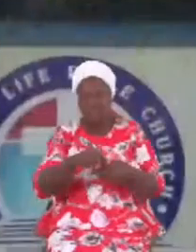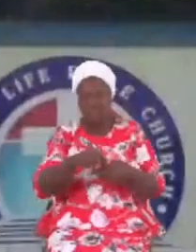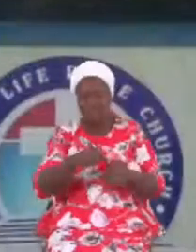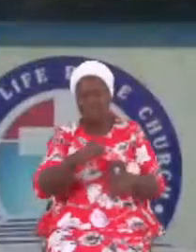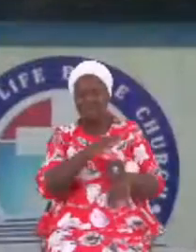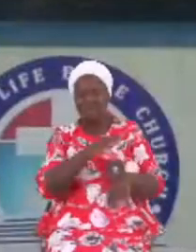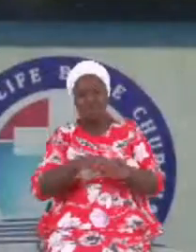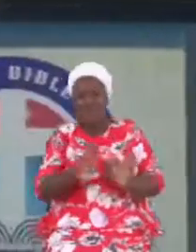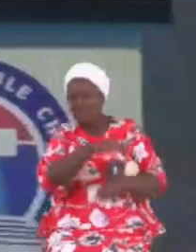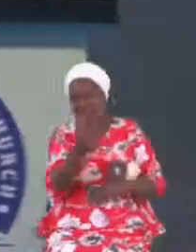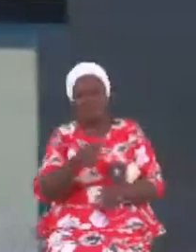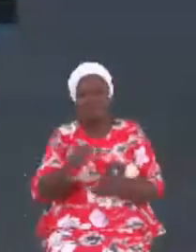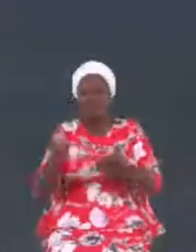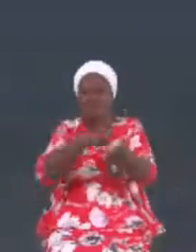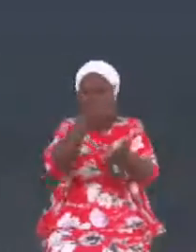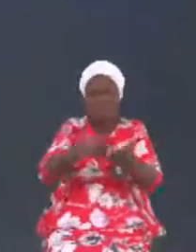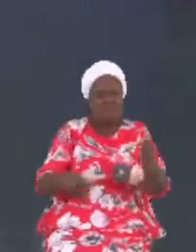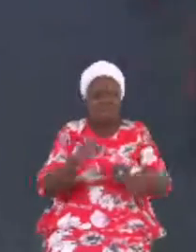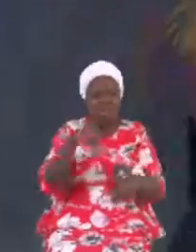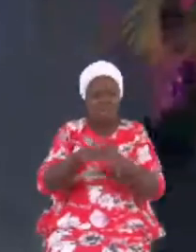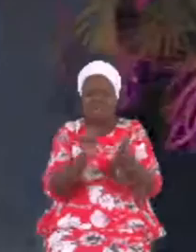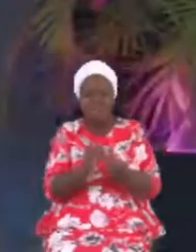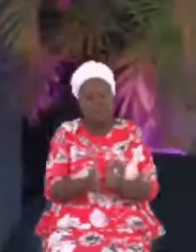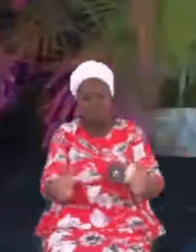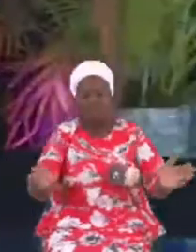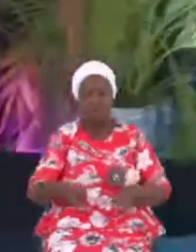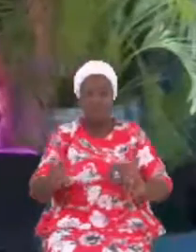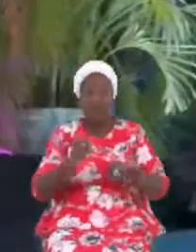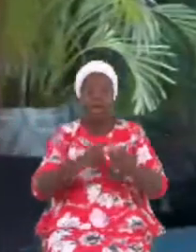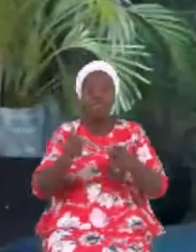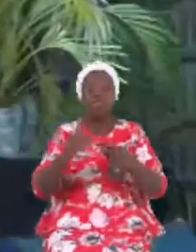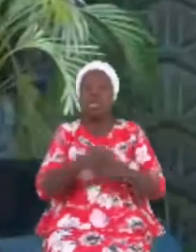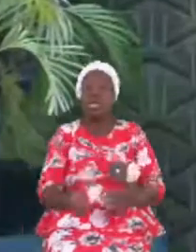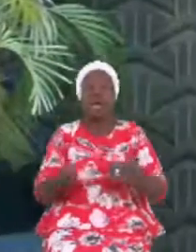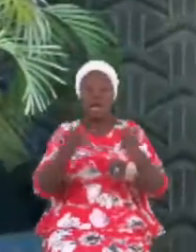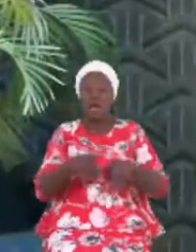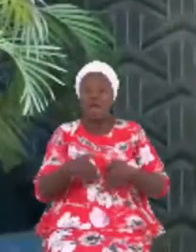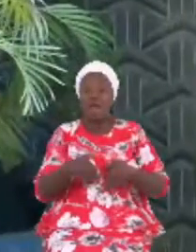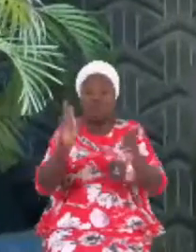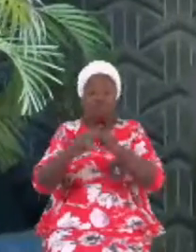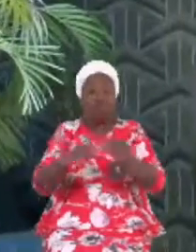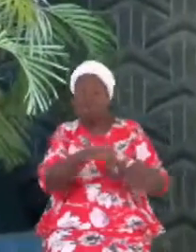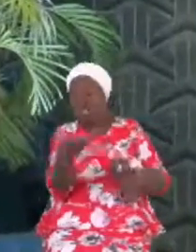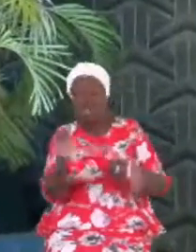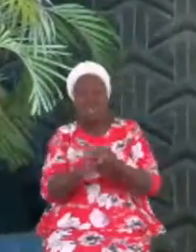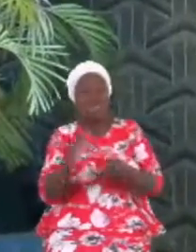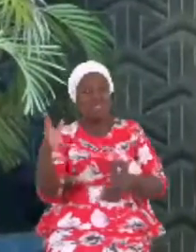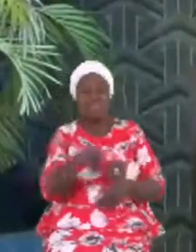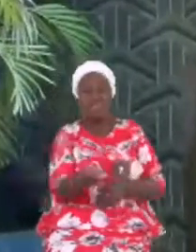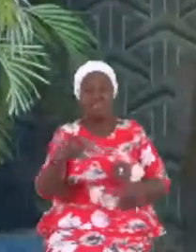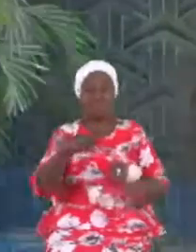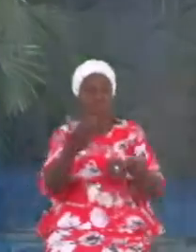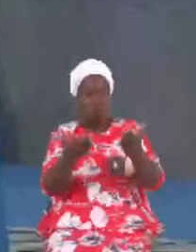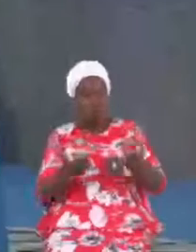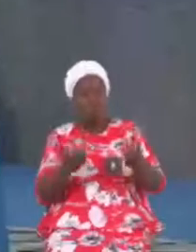ne permettent à aucun contrôle. Ils sont sur la voie large, et c'est large, et ils peuvent faire ce qu'ils veulent.